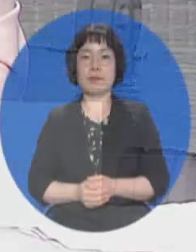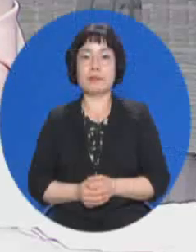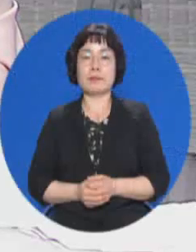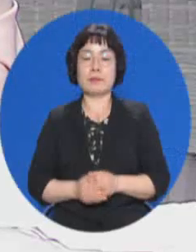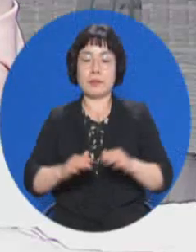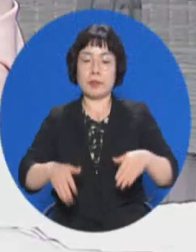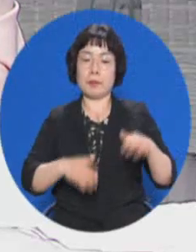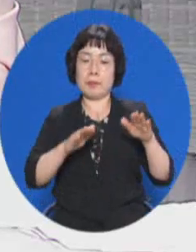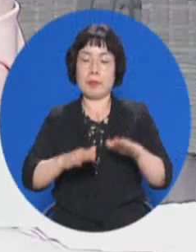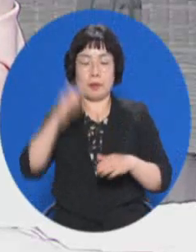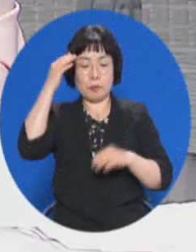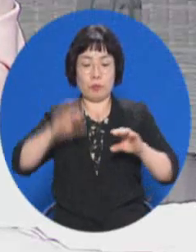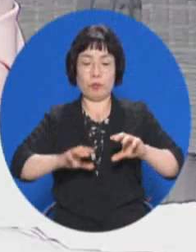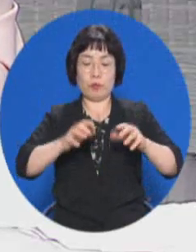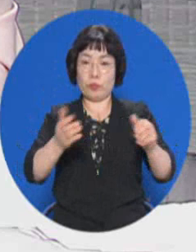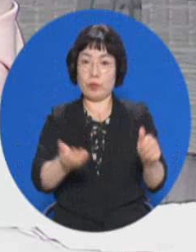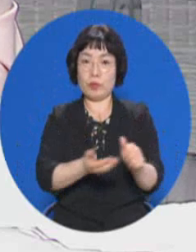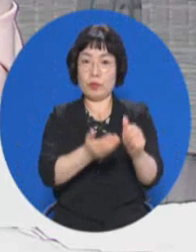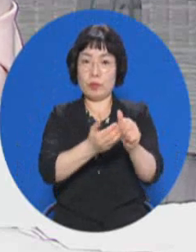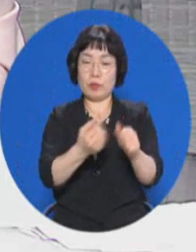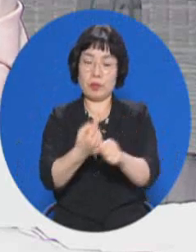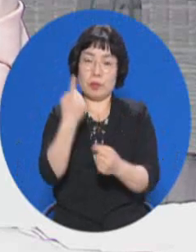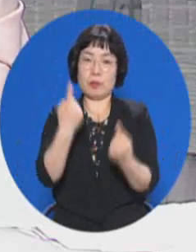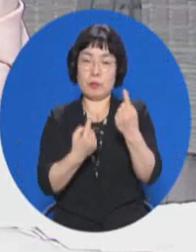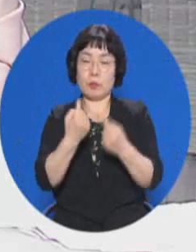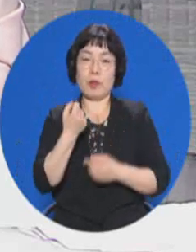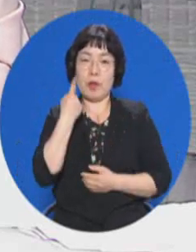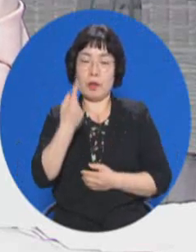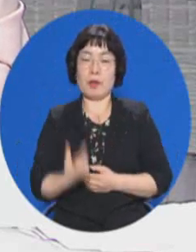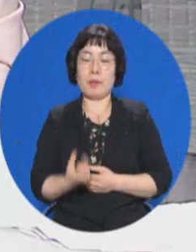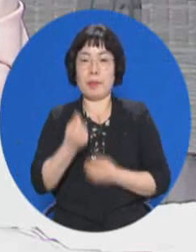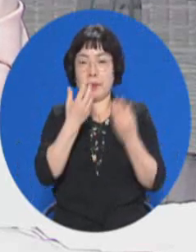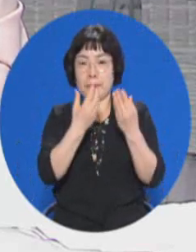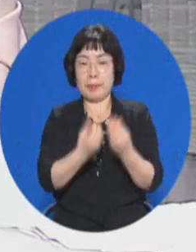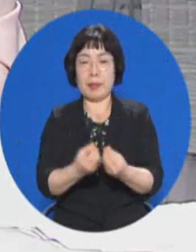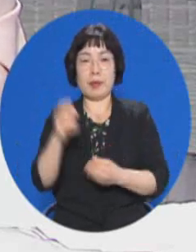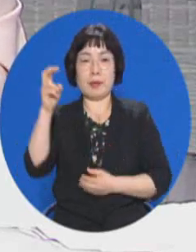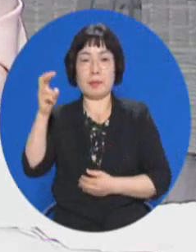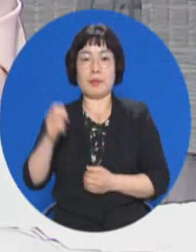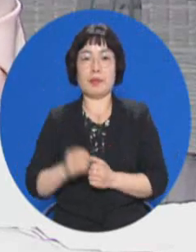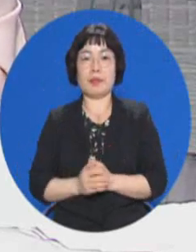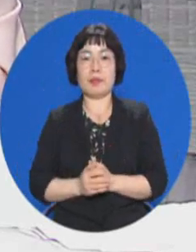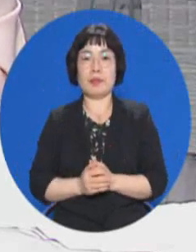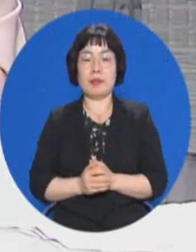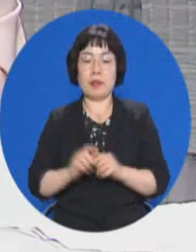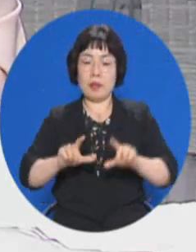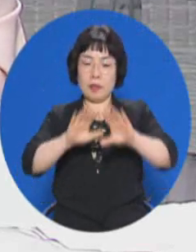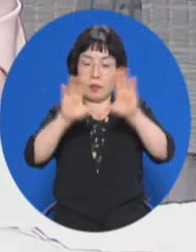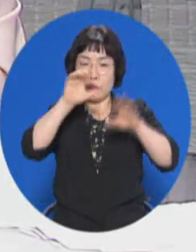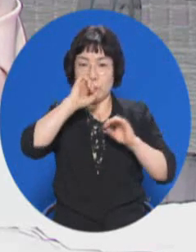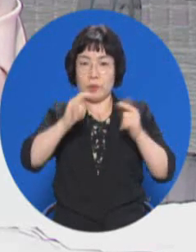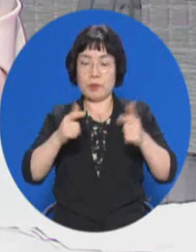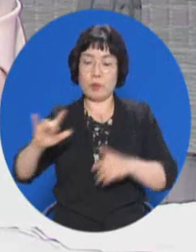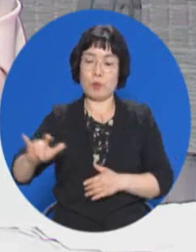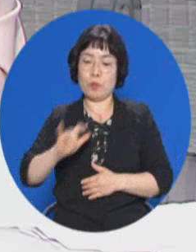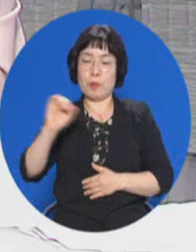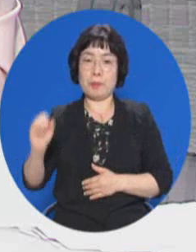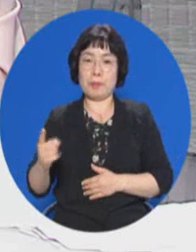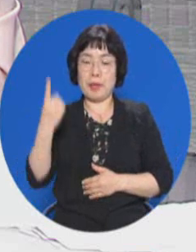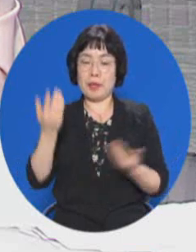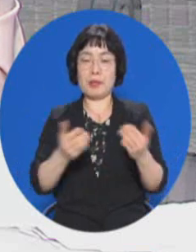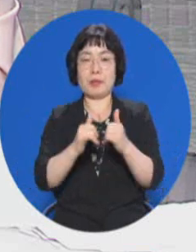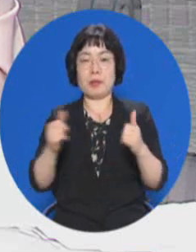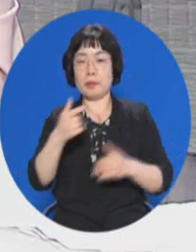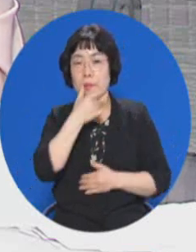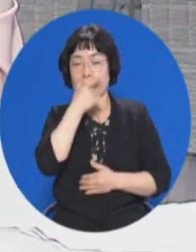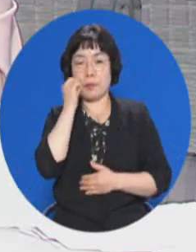남해안 김양식업이 올해는 예년보다 한 달여 일찍 마무리될 것으로 보입니다. 기상 악화에다 코로나19 여파에 따른 인력